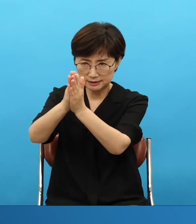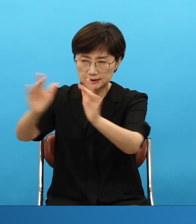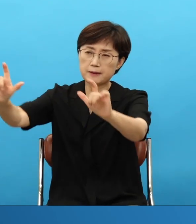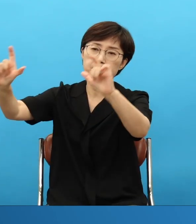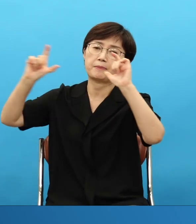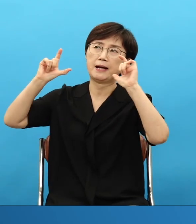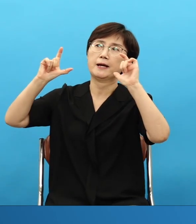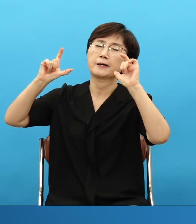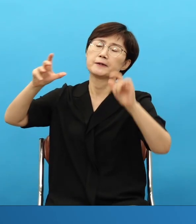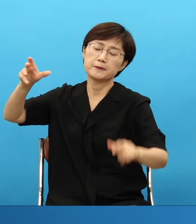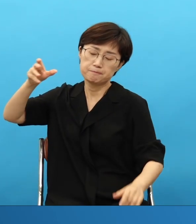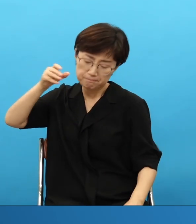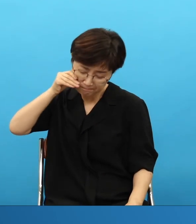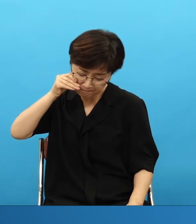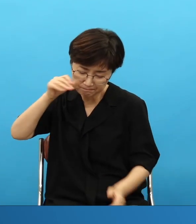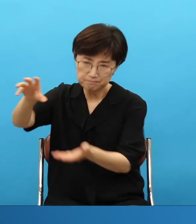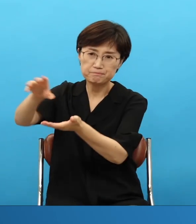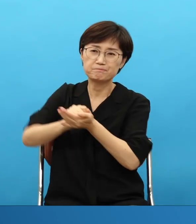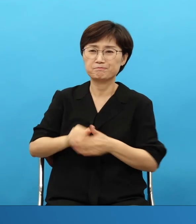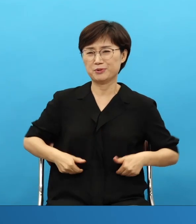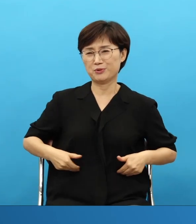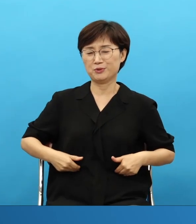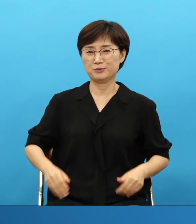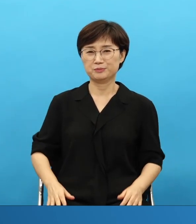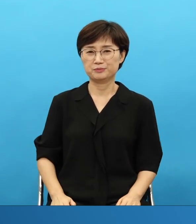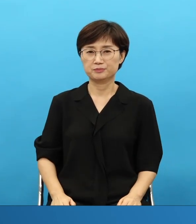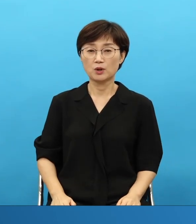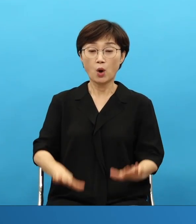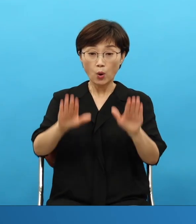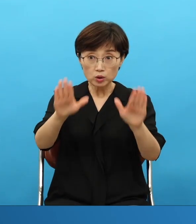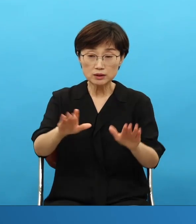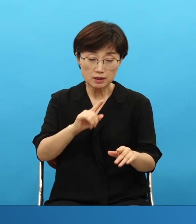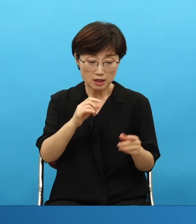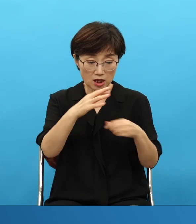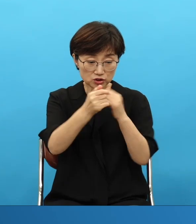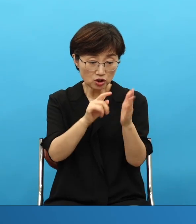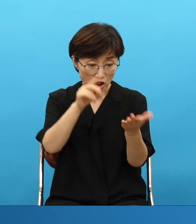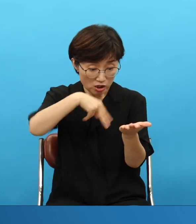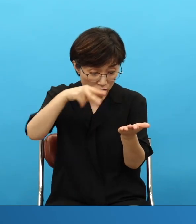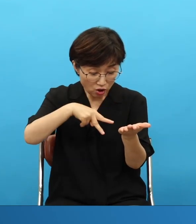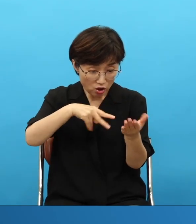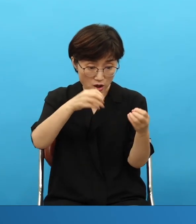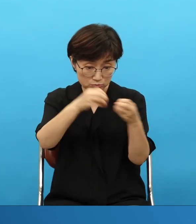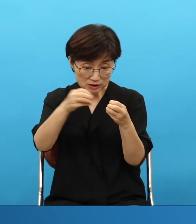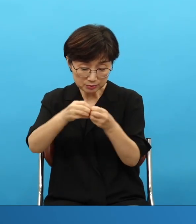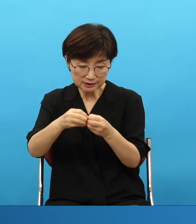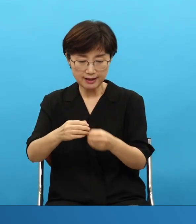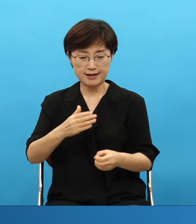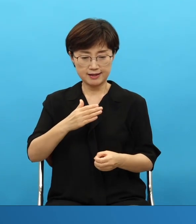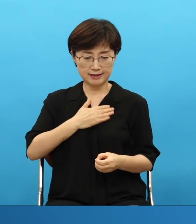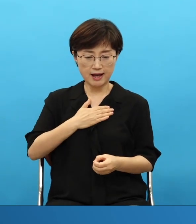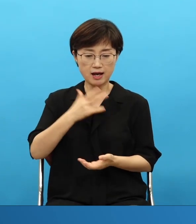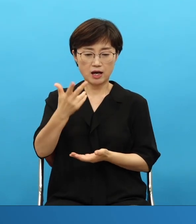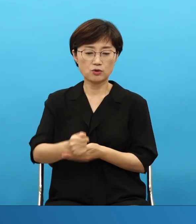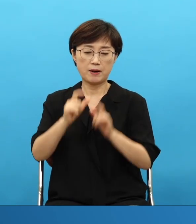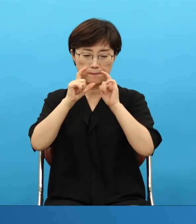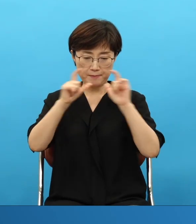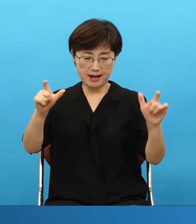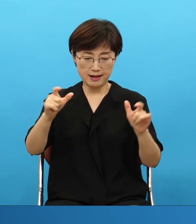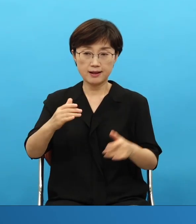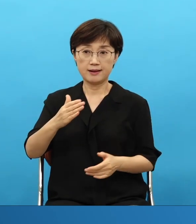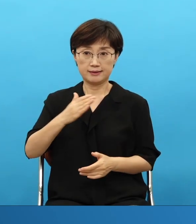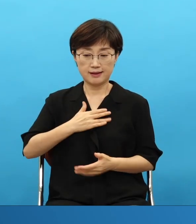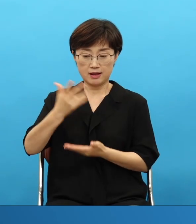do. This is what the Lord Almighty says. 이건데 6번 나왔어. 나 여호와의 말이니라. 6 times it says the Lord